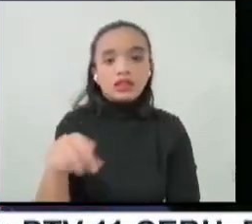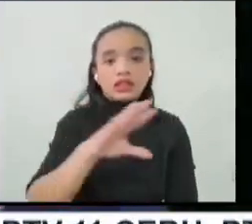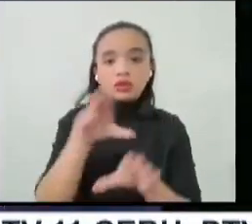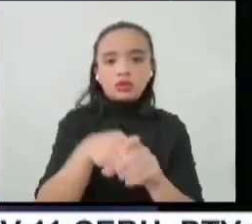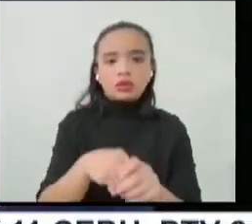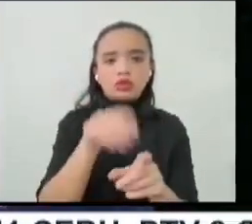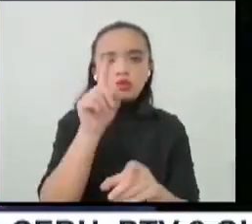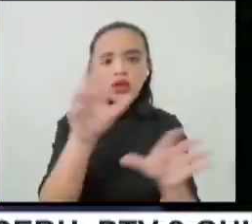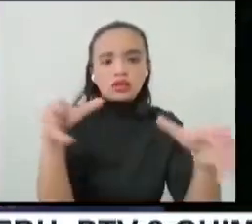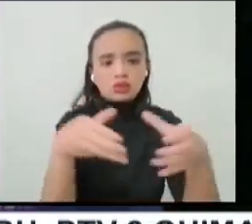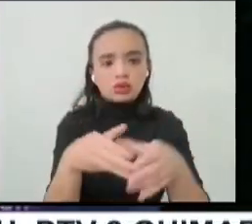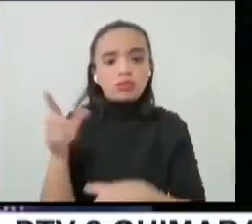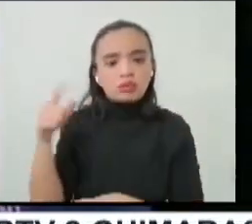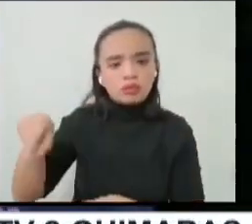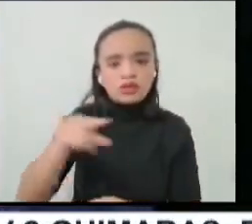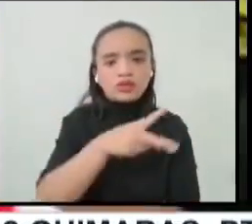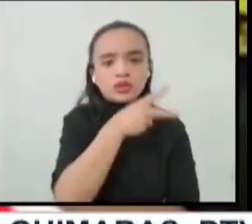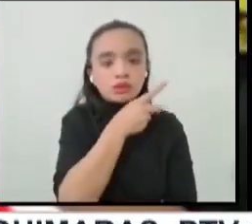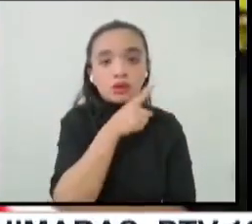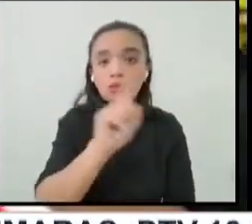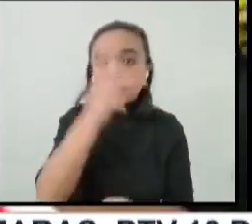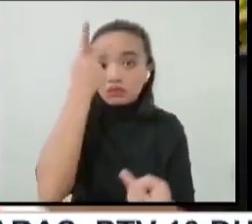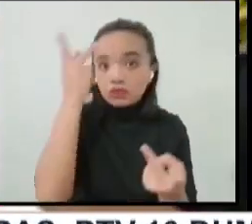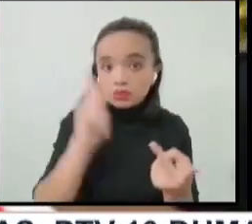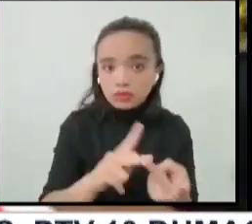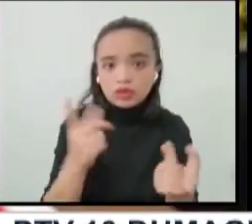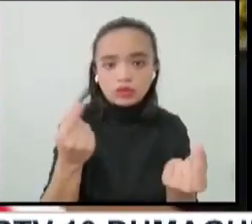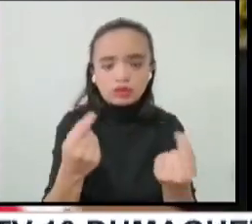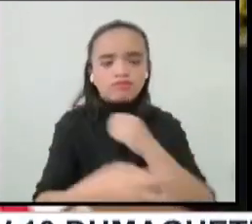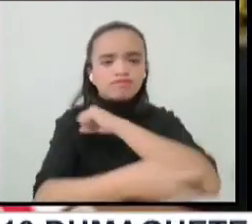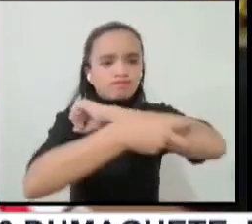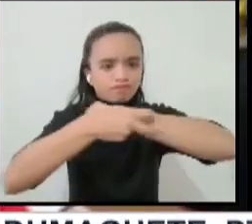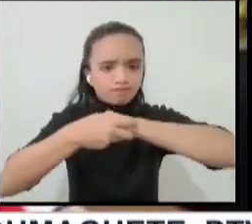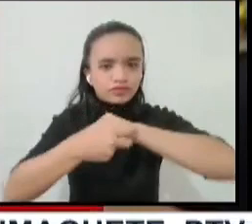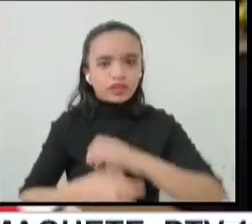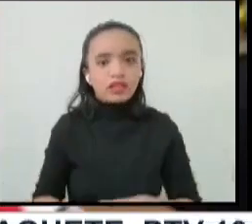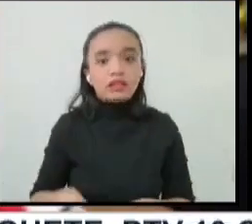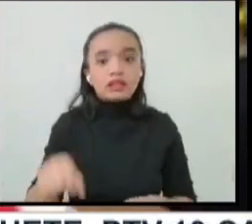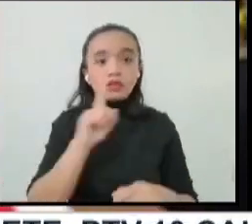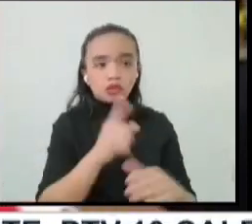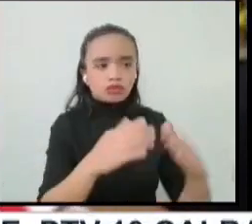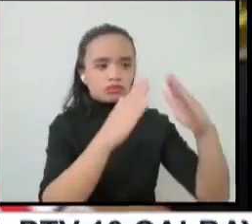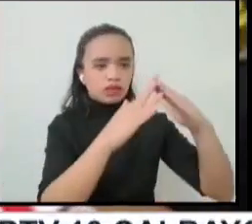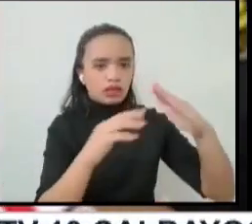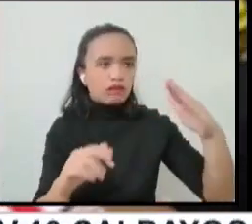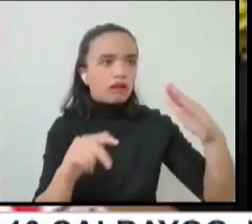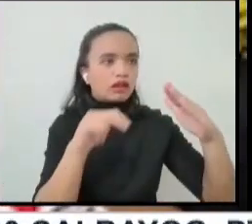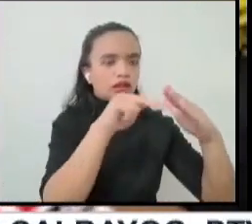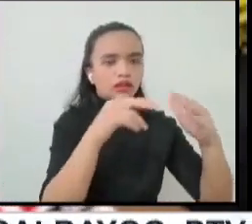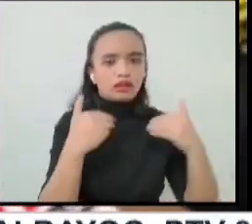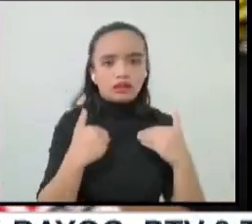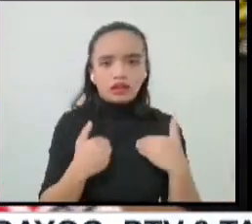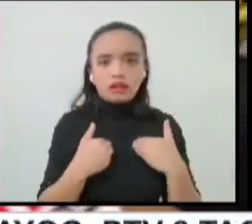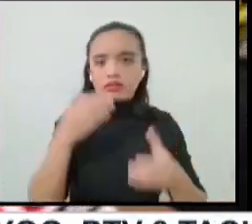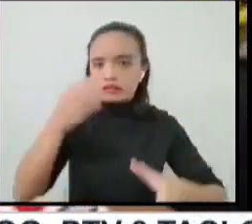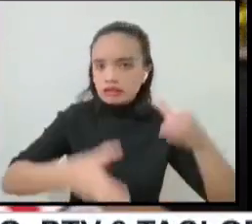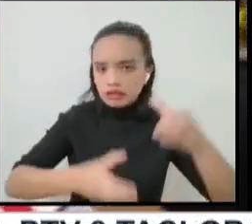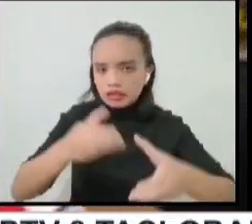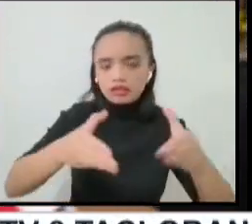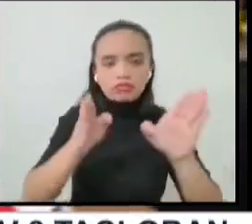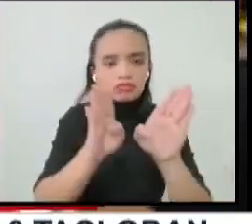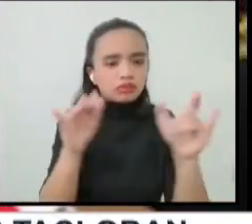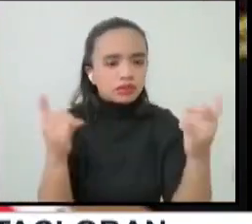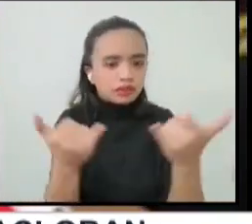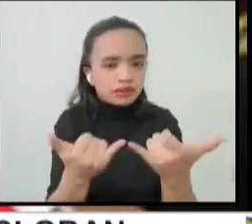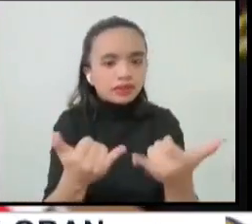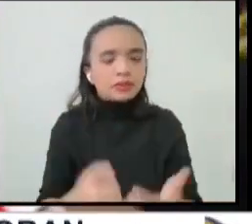sospek na ang modus ay pagnanakaw. Mga akit bahay na sila at may mga kaso sila sa barangay. At yun na